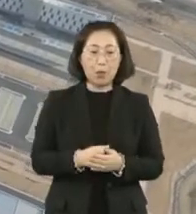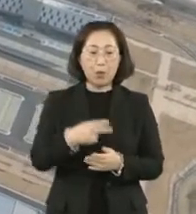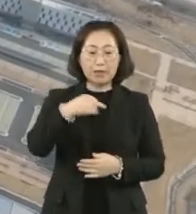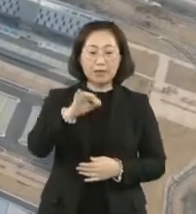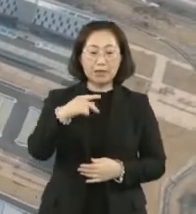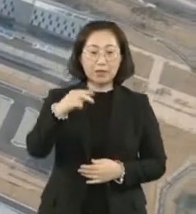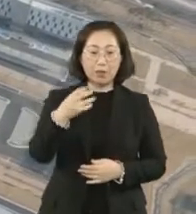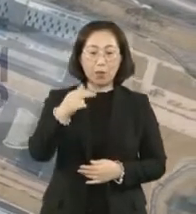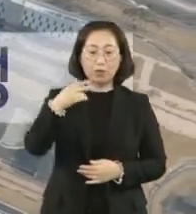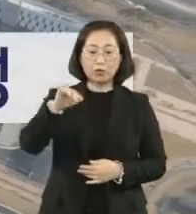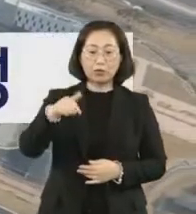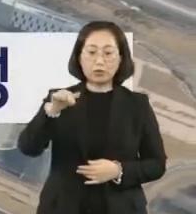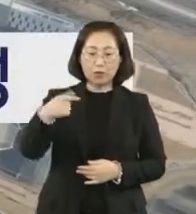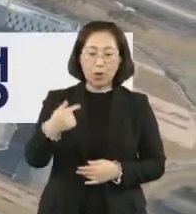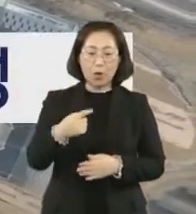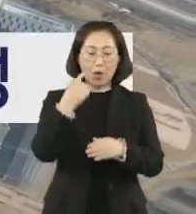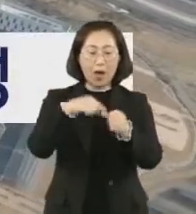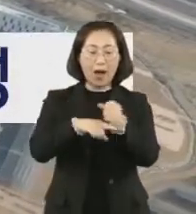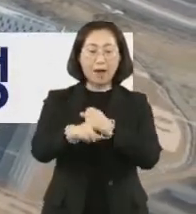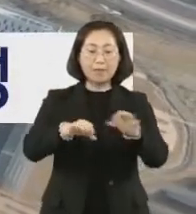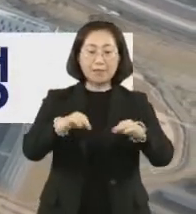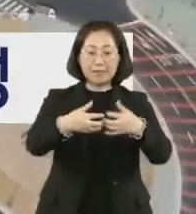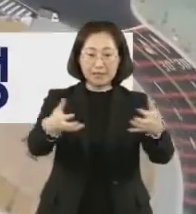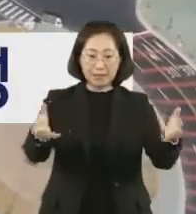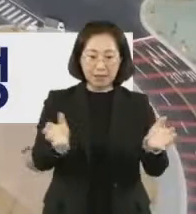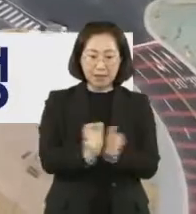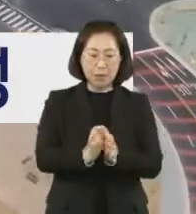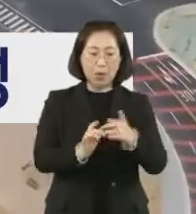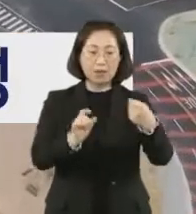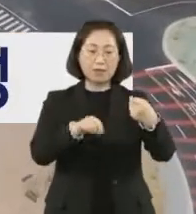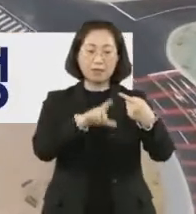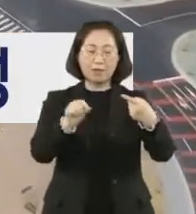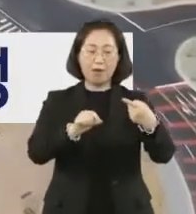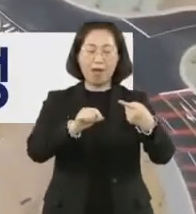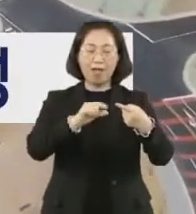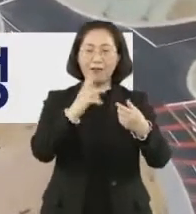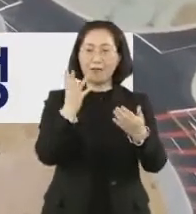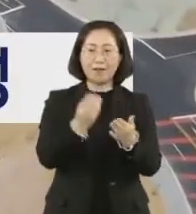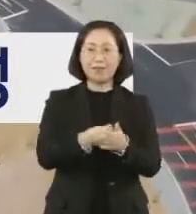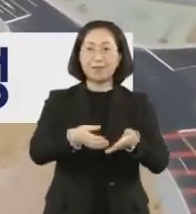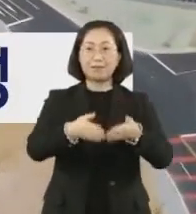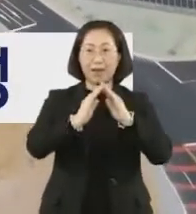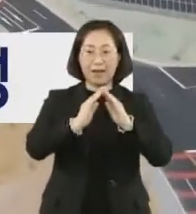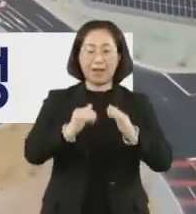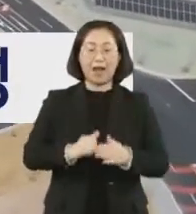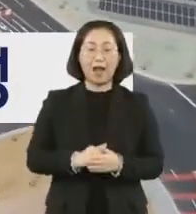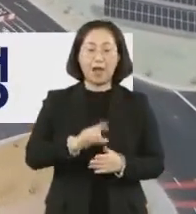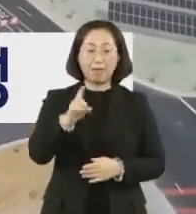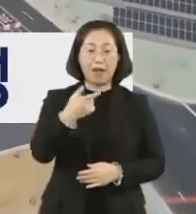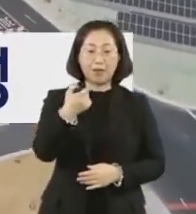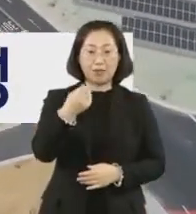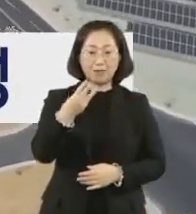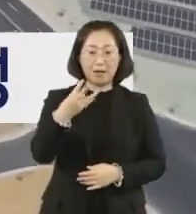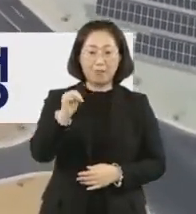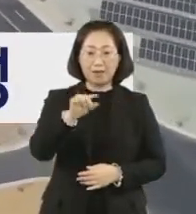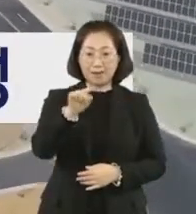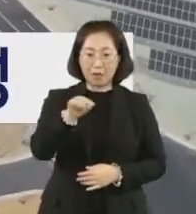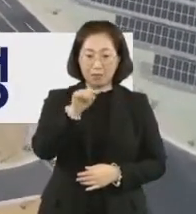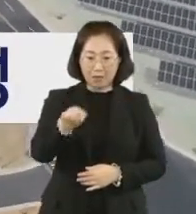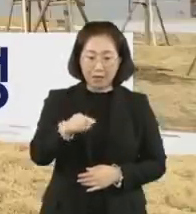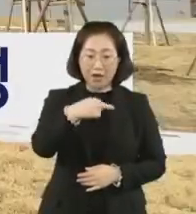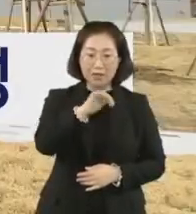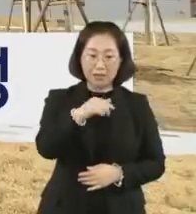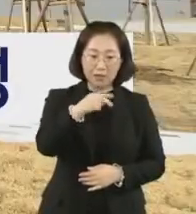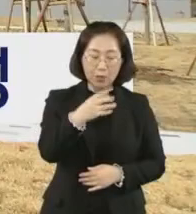신동 둥국지구의 국제과학 비즈니스 벨트도 오는 11월 마침내 준공합니다. 164만 3천 제곱미터의